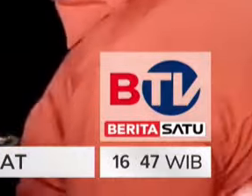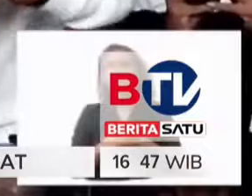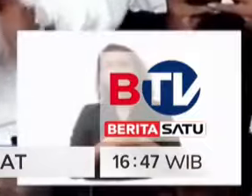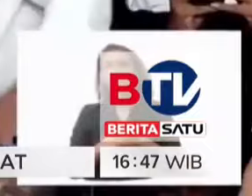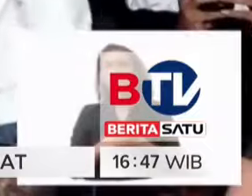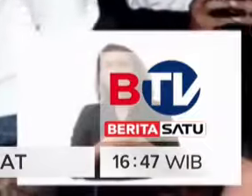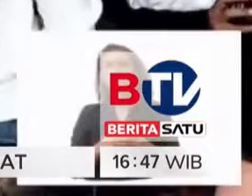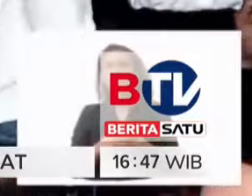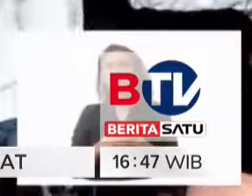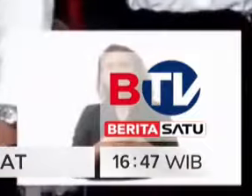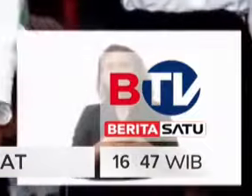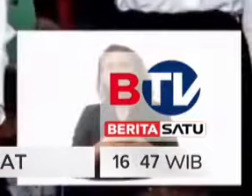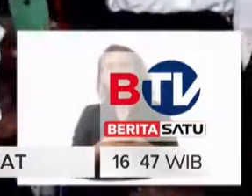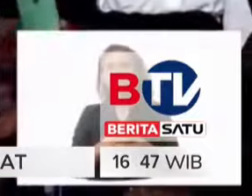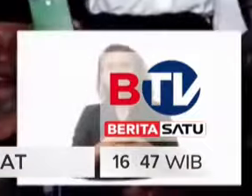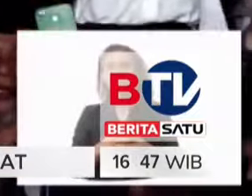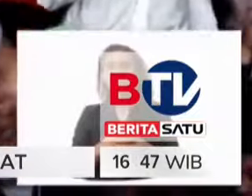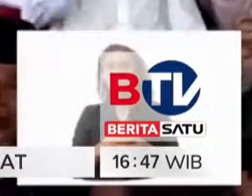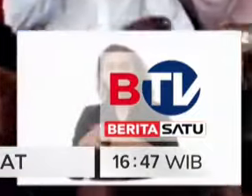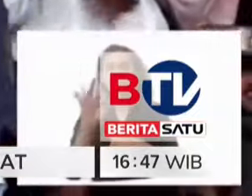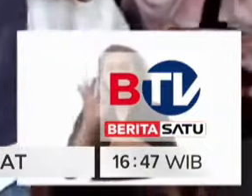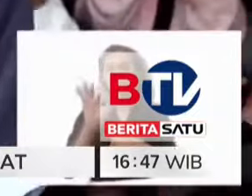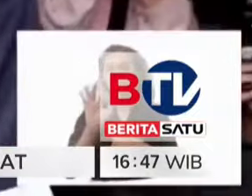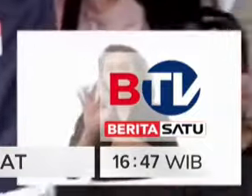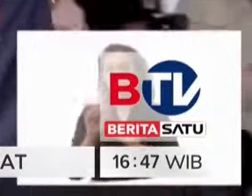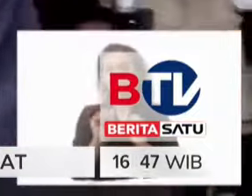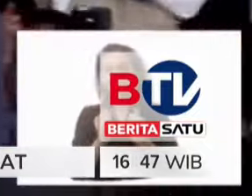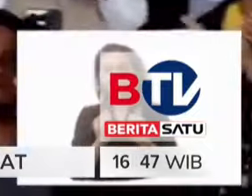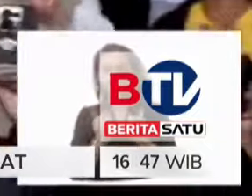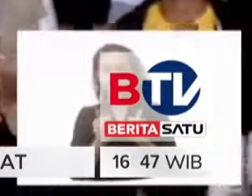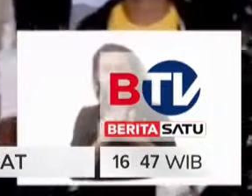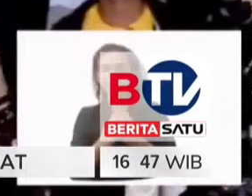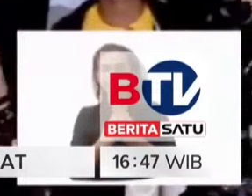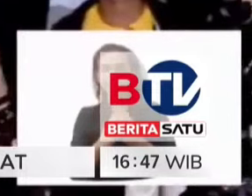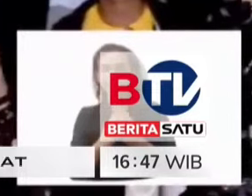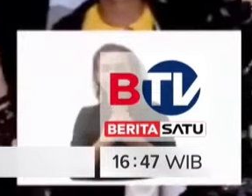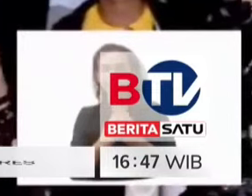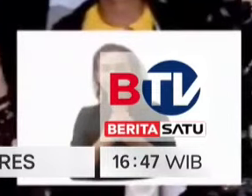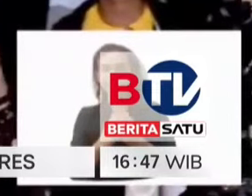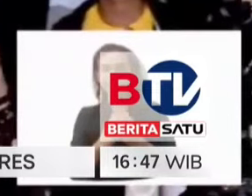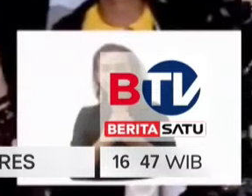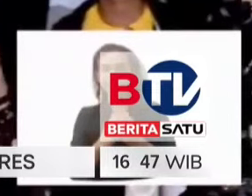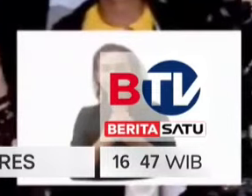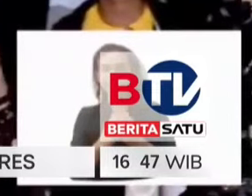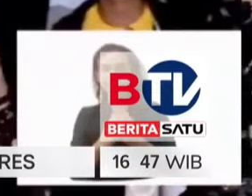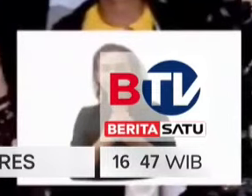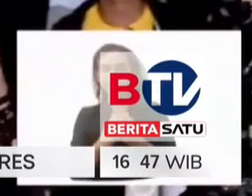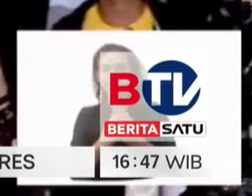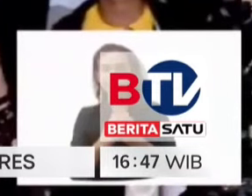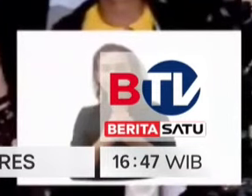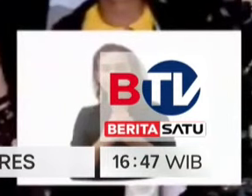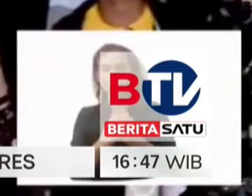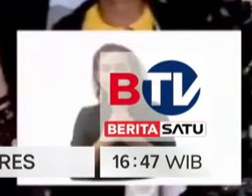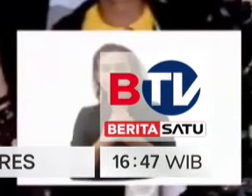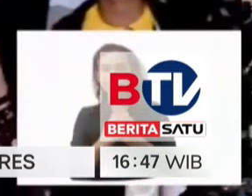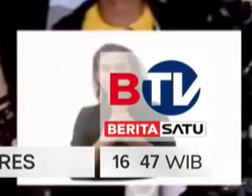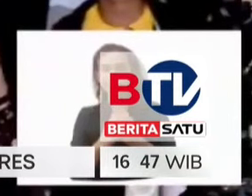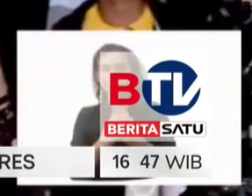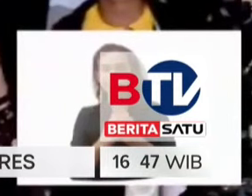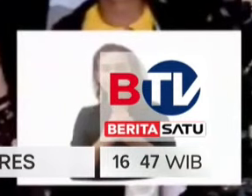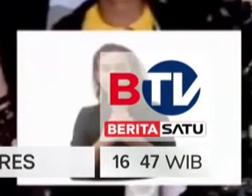terlihat nih di baris pertama kihat apa orang berakanya tuh hidup untuk